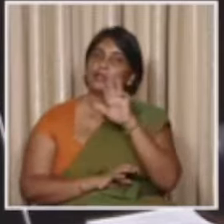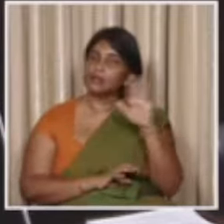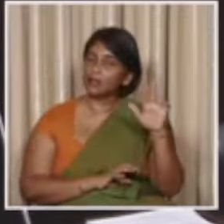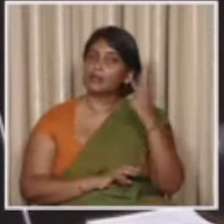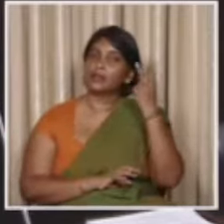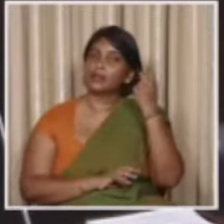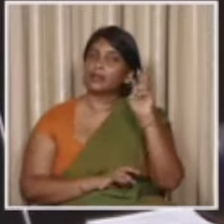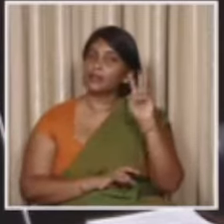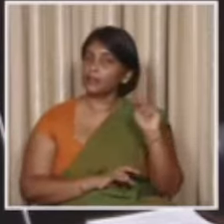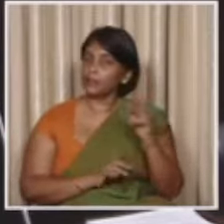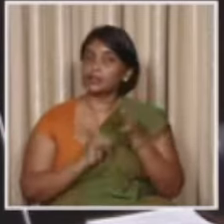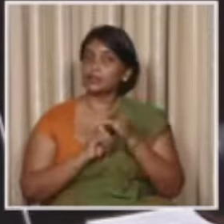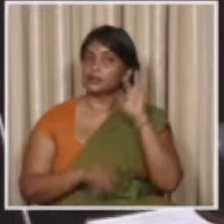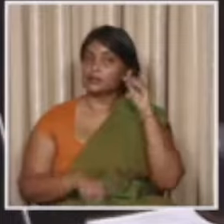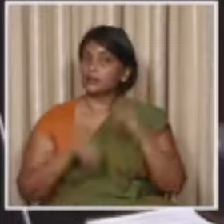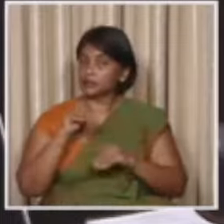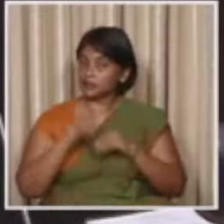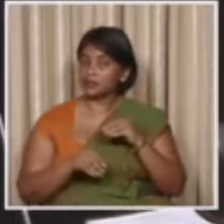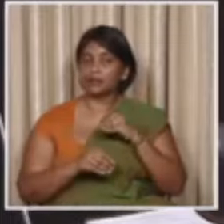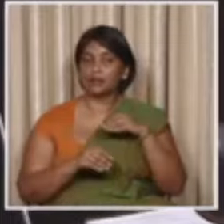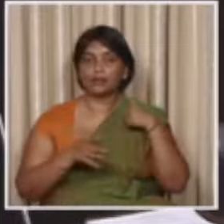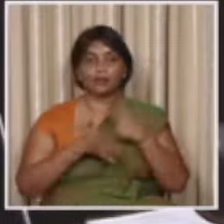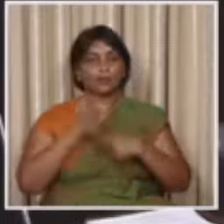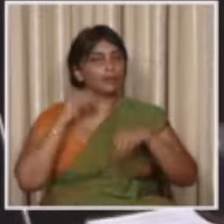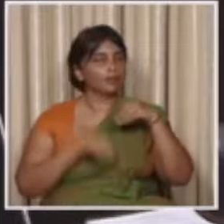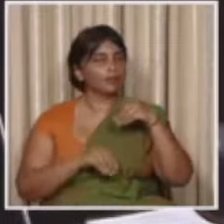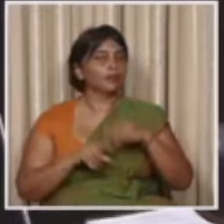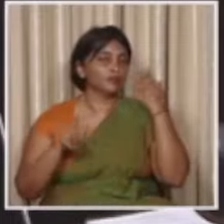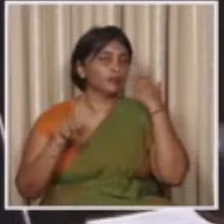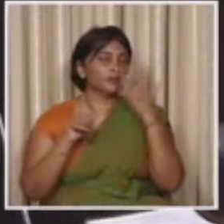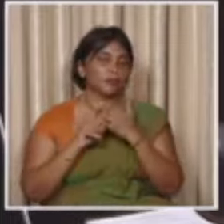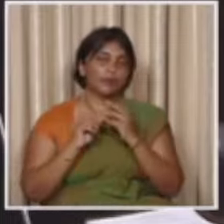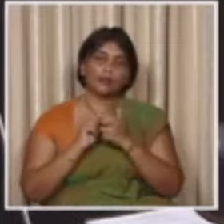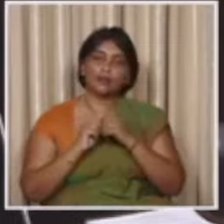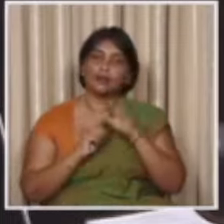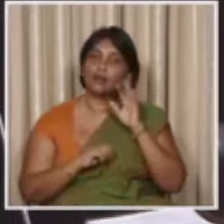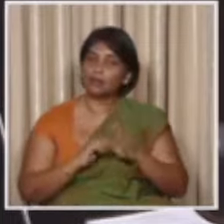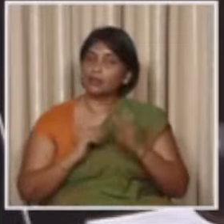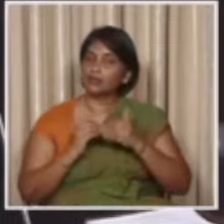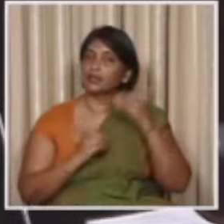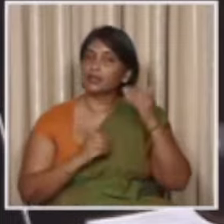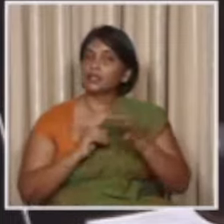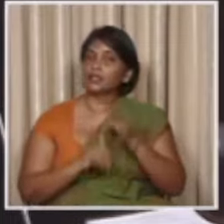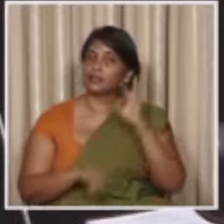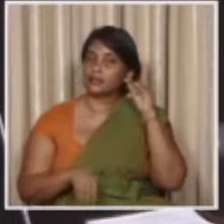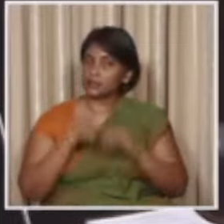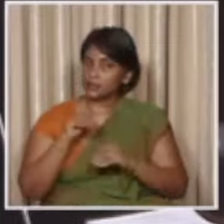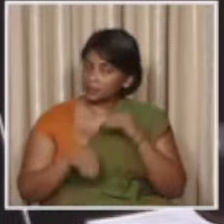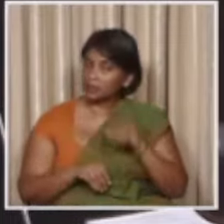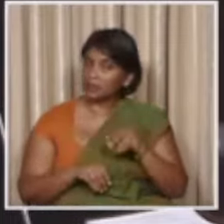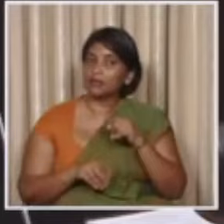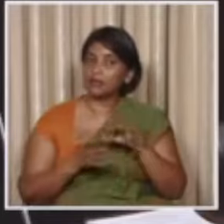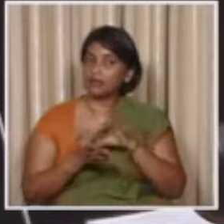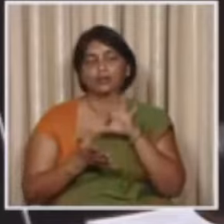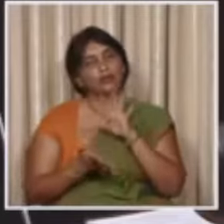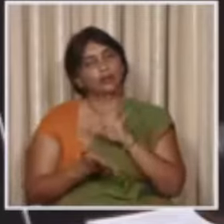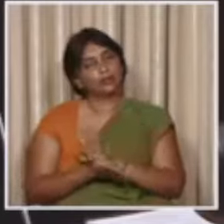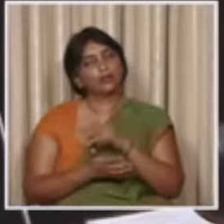2019-20 ජනාධිපතිවරණ හා මහමැතිවරණයේ තීරණයටත් බලපෑවා. මේ ඊළඟ ජනාධිපතිවරණ මහමැතිවරණ